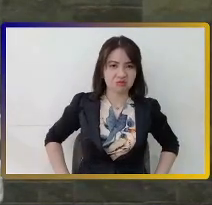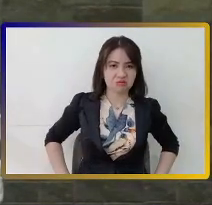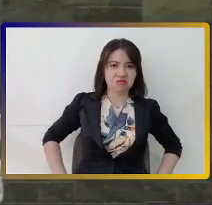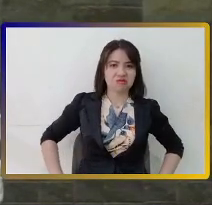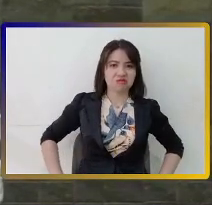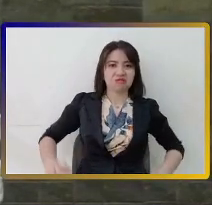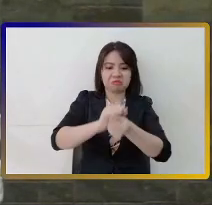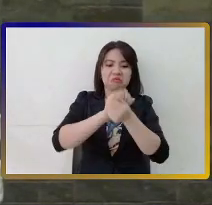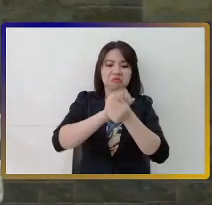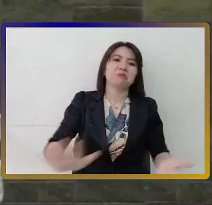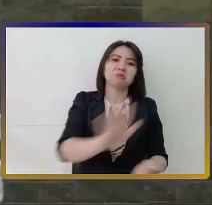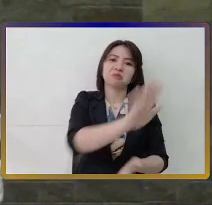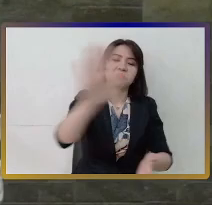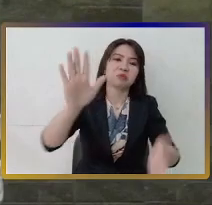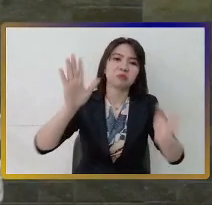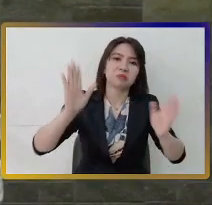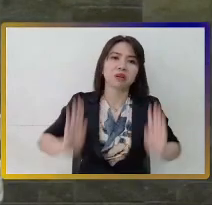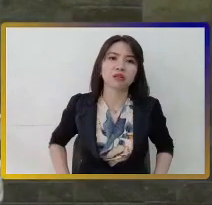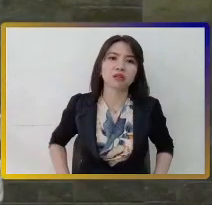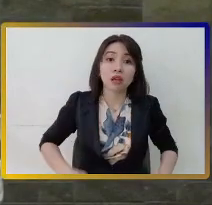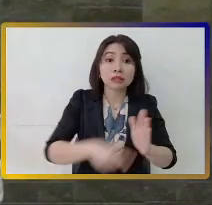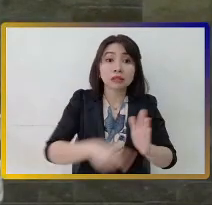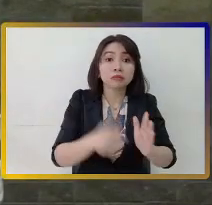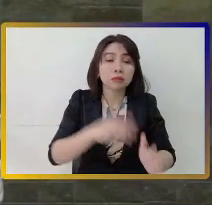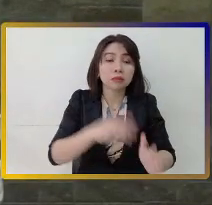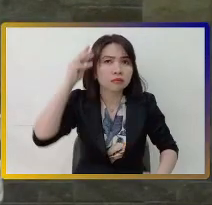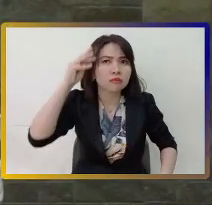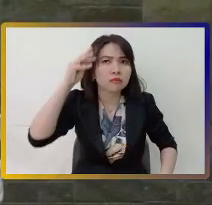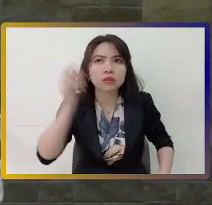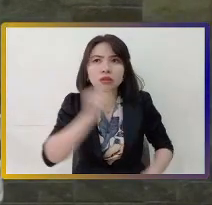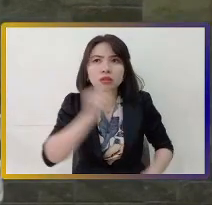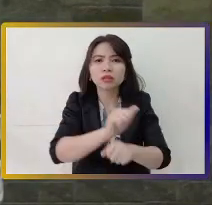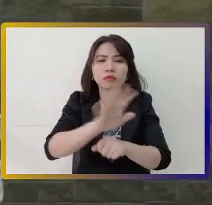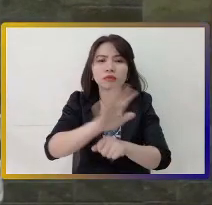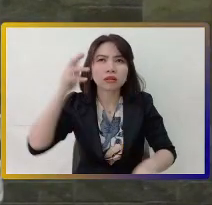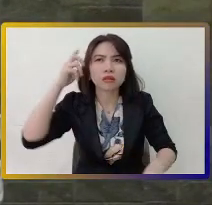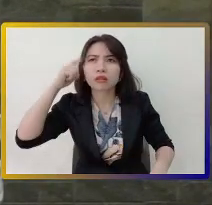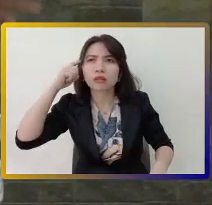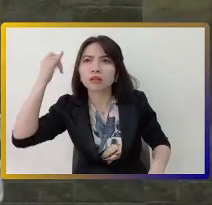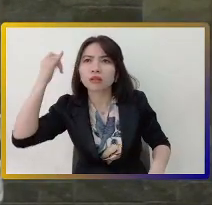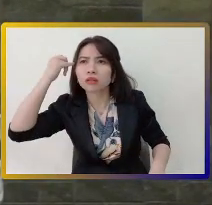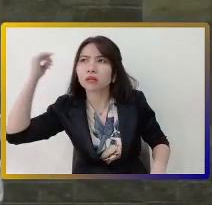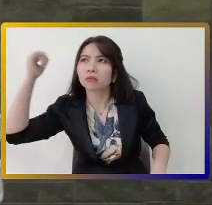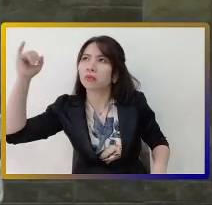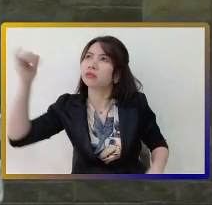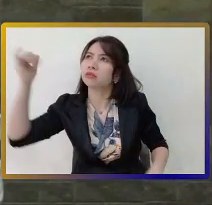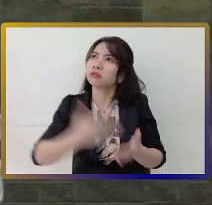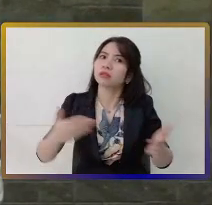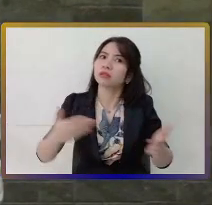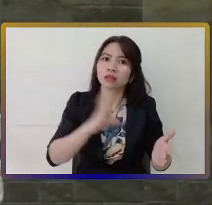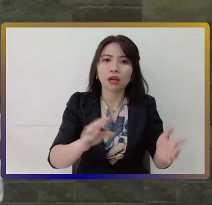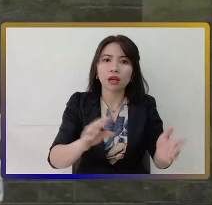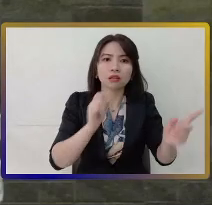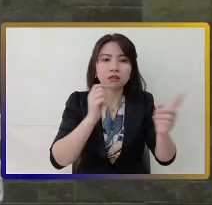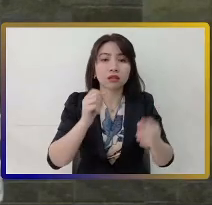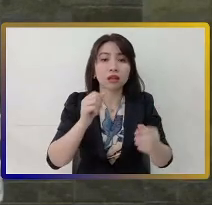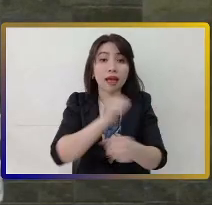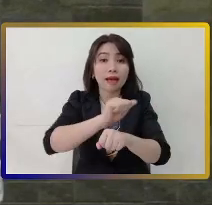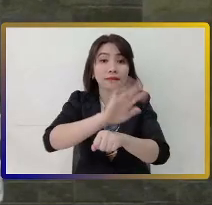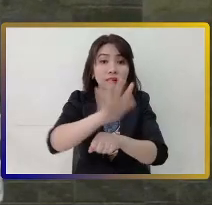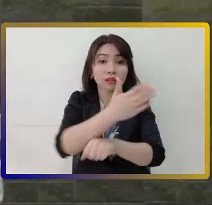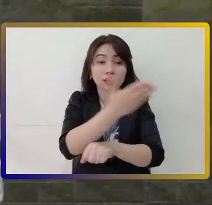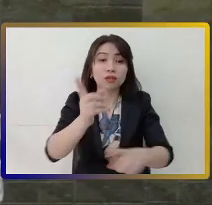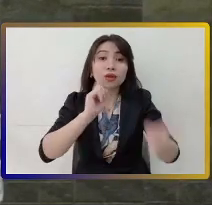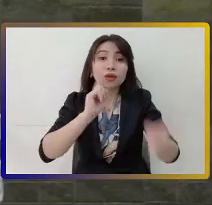Sometimes yung pag-iisip ay apektado pa rin. Sometimes yung pananalita ay apektado pa rin. Sometimes yung kilos